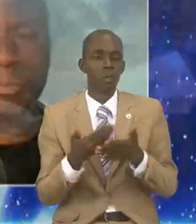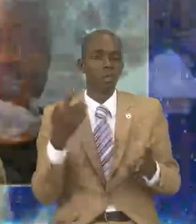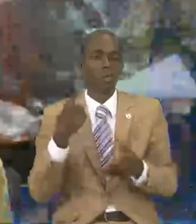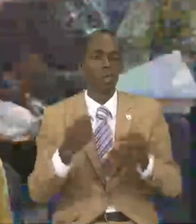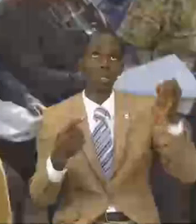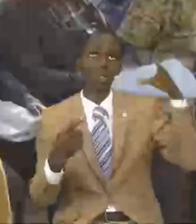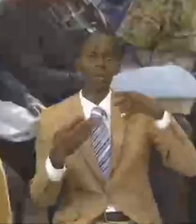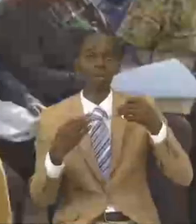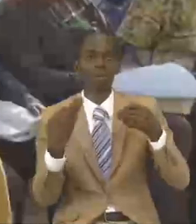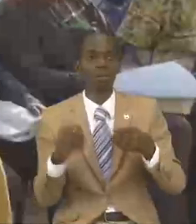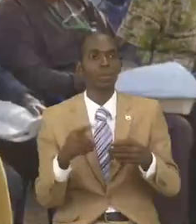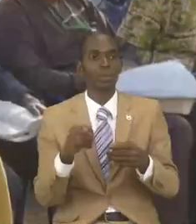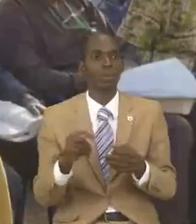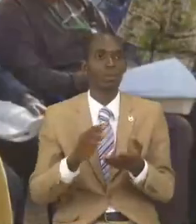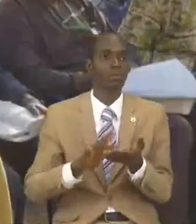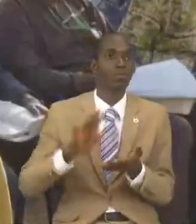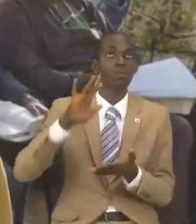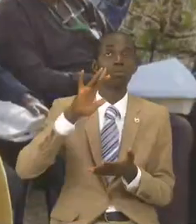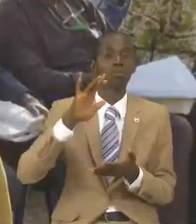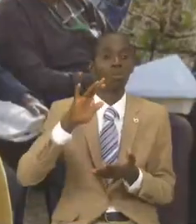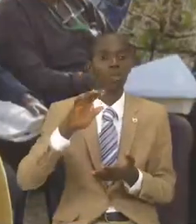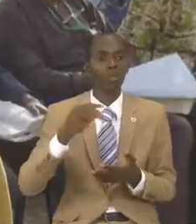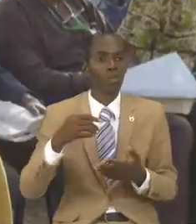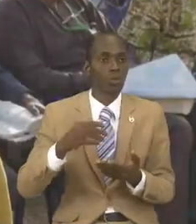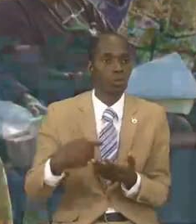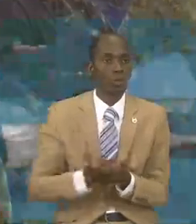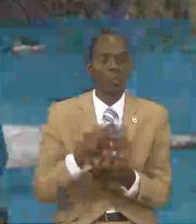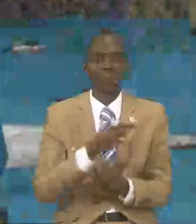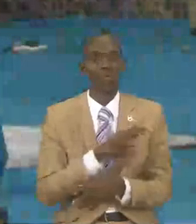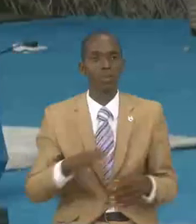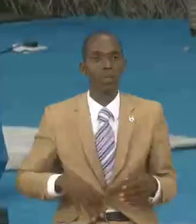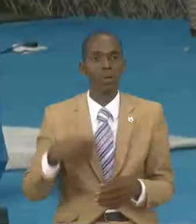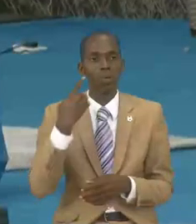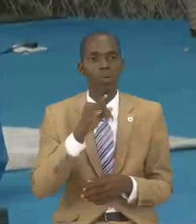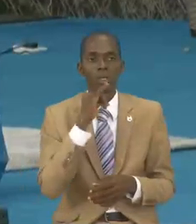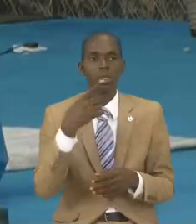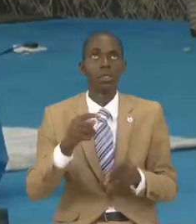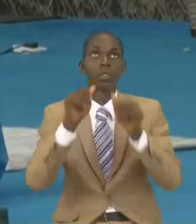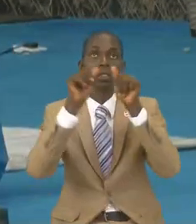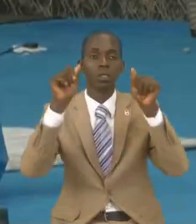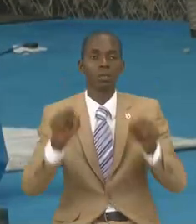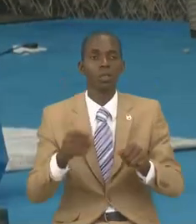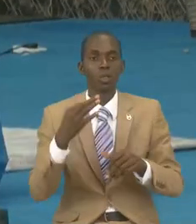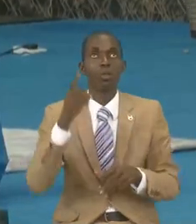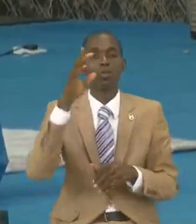afin qu'il ne vise pas briller la splendeur de l'évangile de la gloire de Christ, qui est l'image de Dieu.